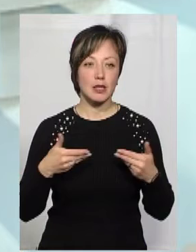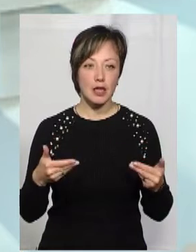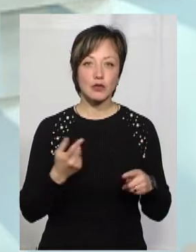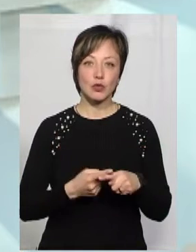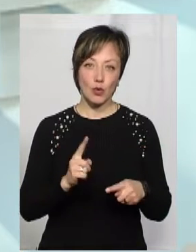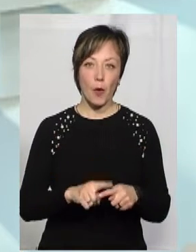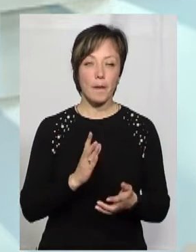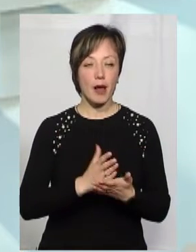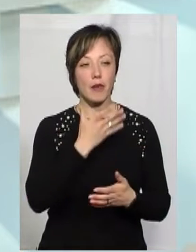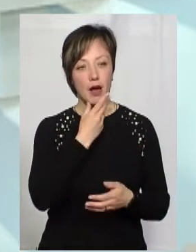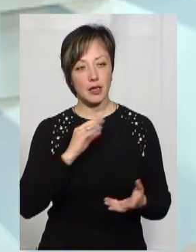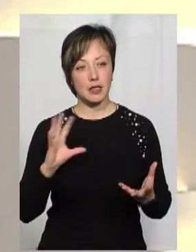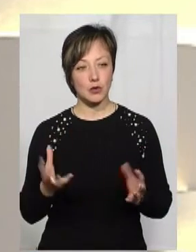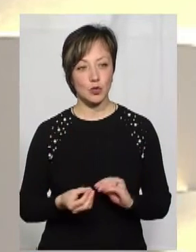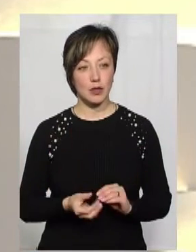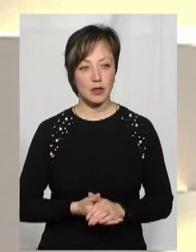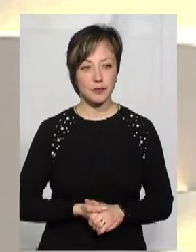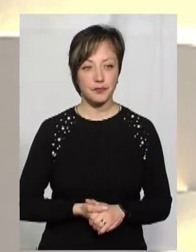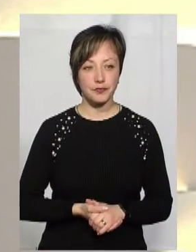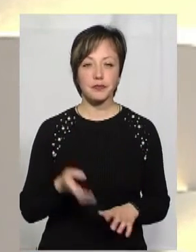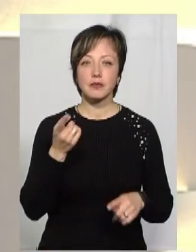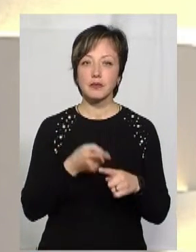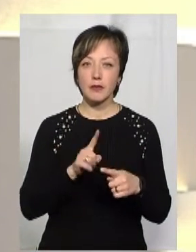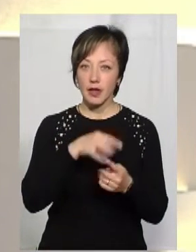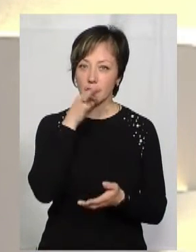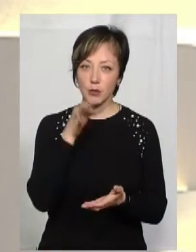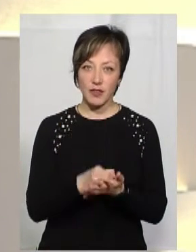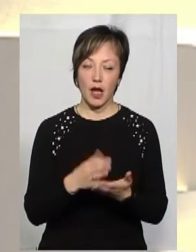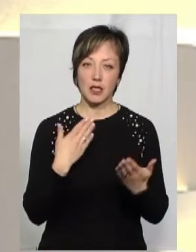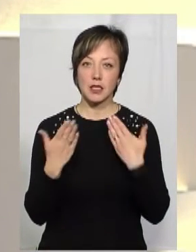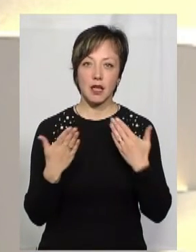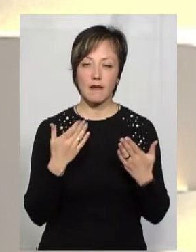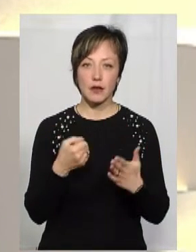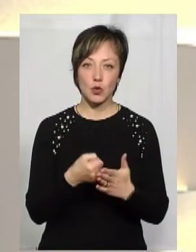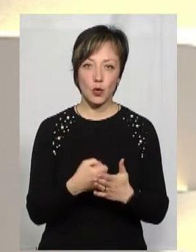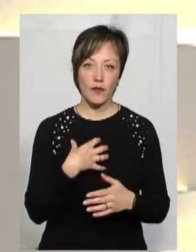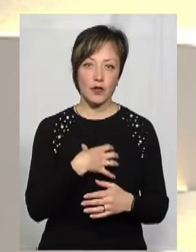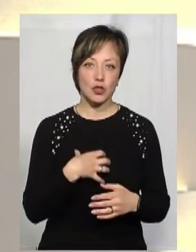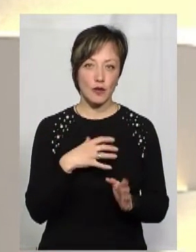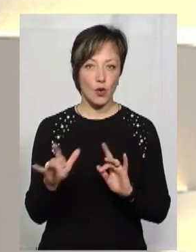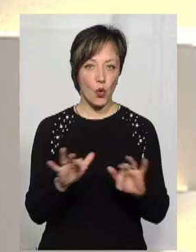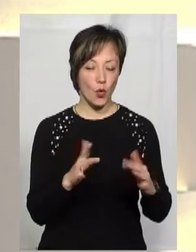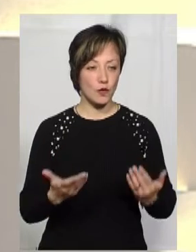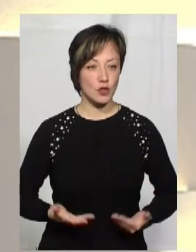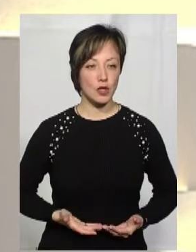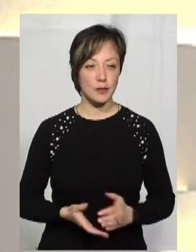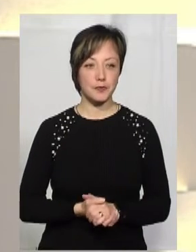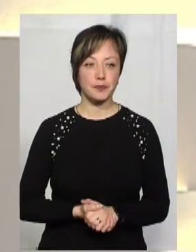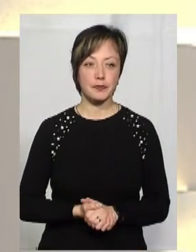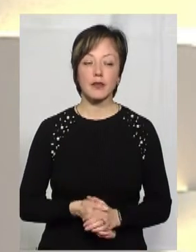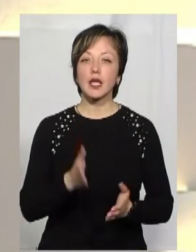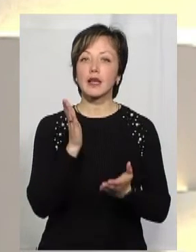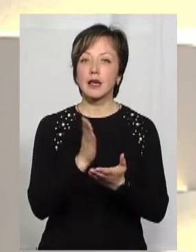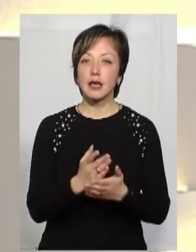з того ми маємо гарний результат. І це вже відповідальне, звичайно, ставлення, звичайно, до важливого кроку в житті. Існує